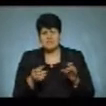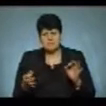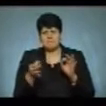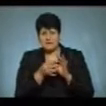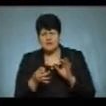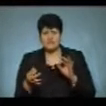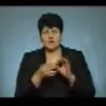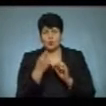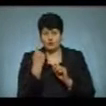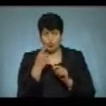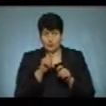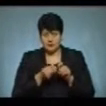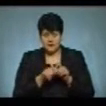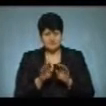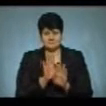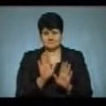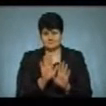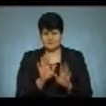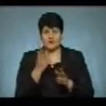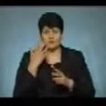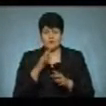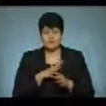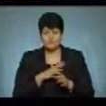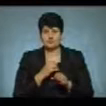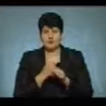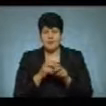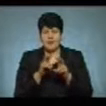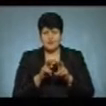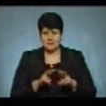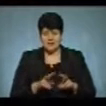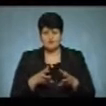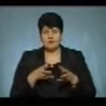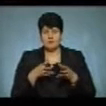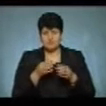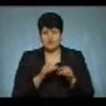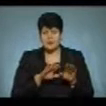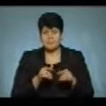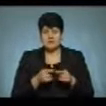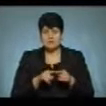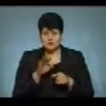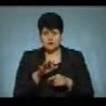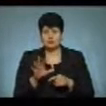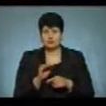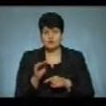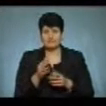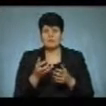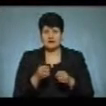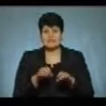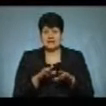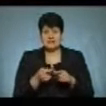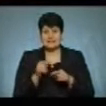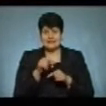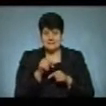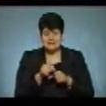цього одного аналізу, ні. Коли був розроблений аналіз регуляторного впливу і після цього було в жовтні прийнято рішення, все, оця